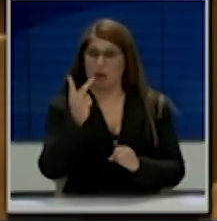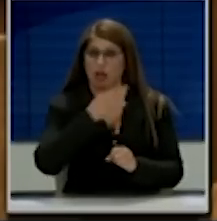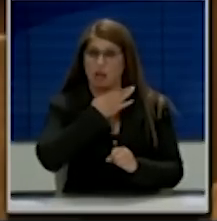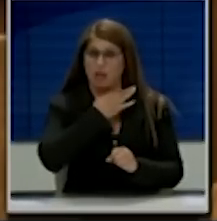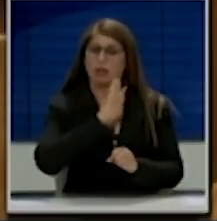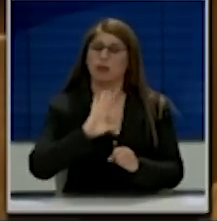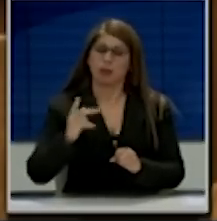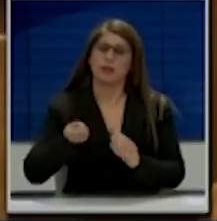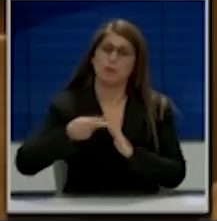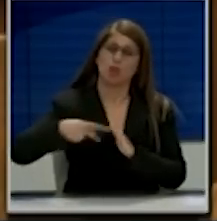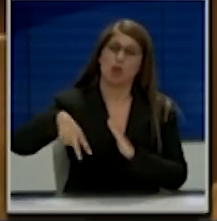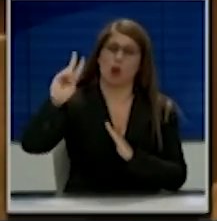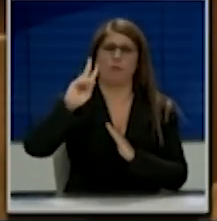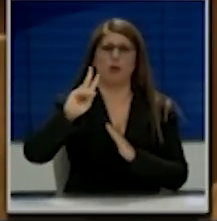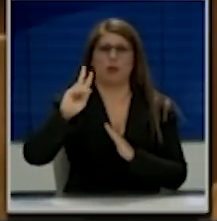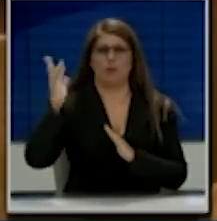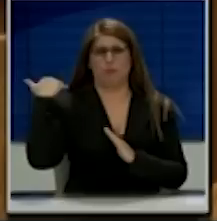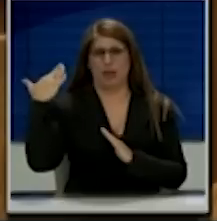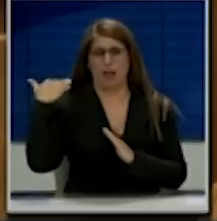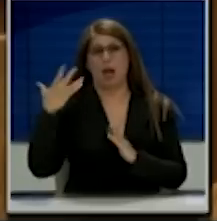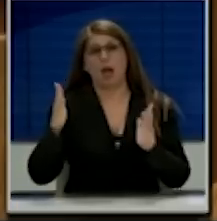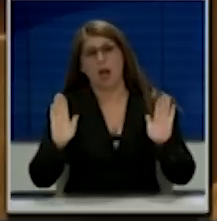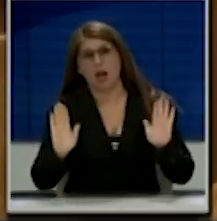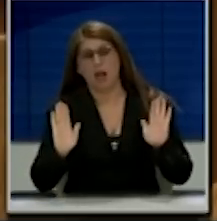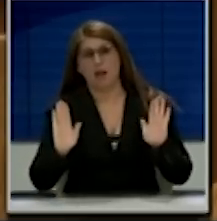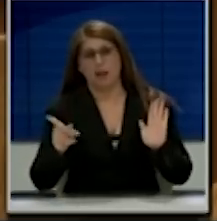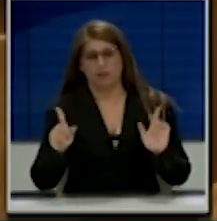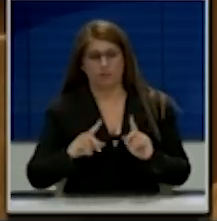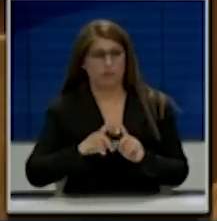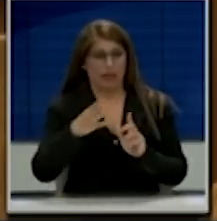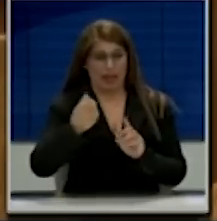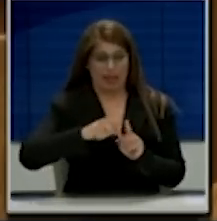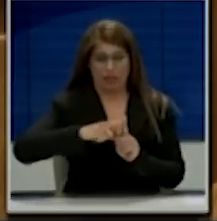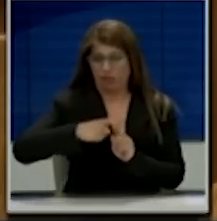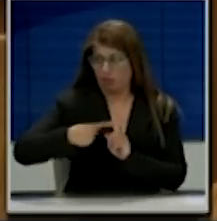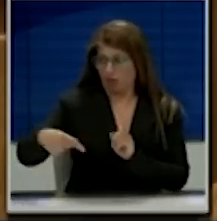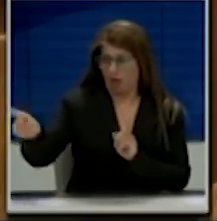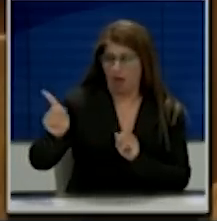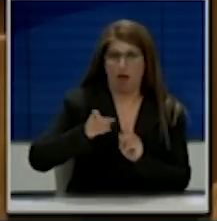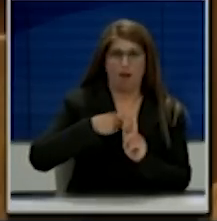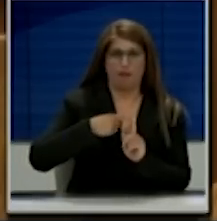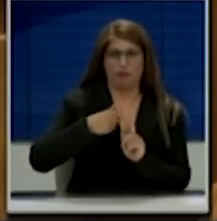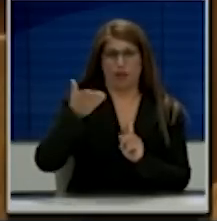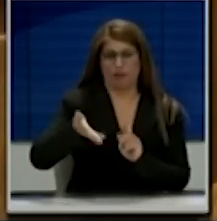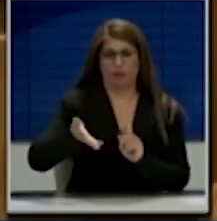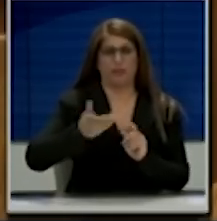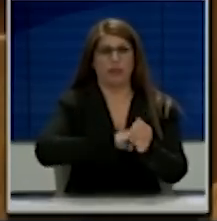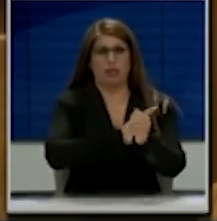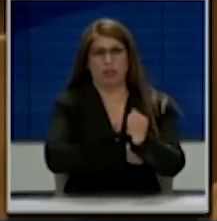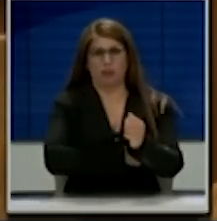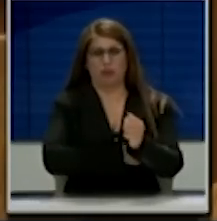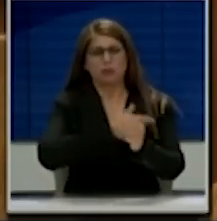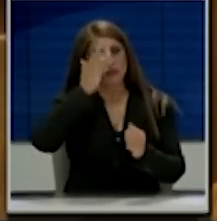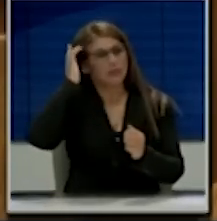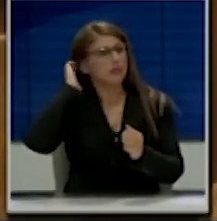είναι μεγαλύτερες από ποτέ. Κι όμως η ψαλίδα ανάμεσα σε αυτές τις δυνατότητες και στο